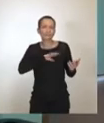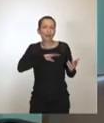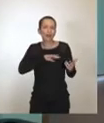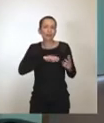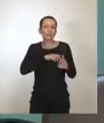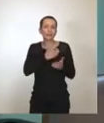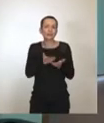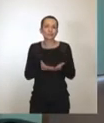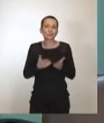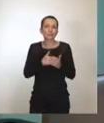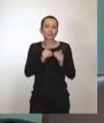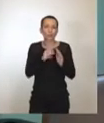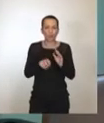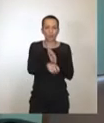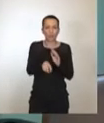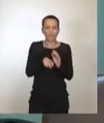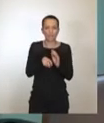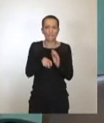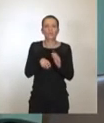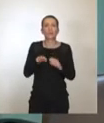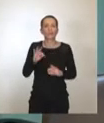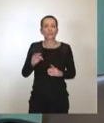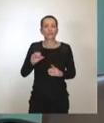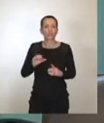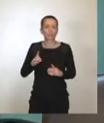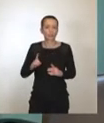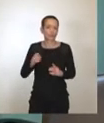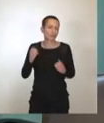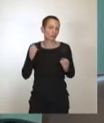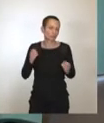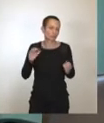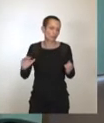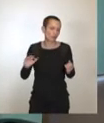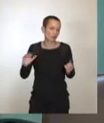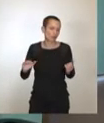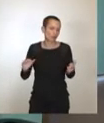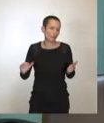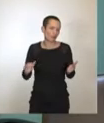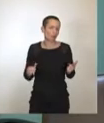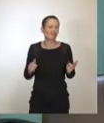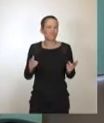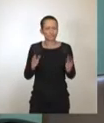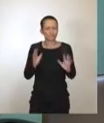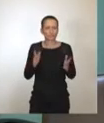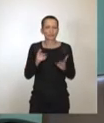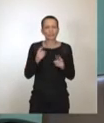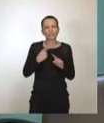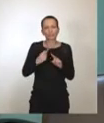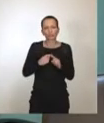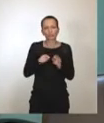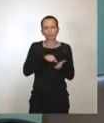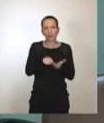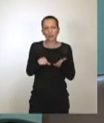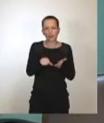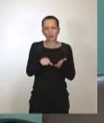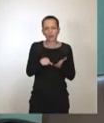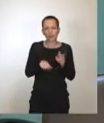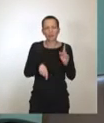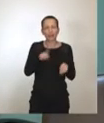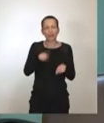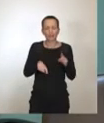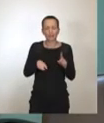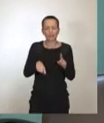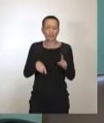confinements et du recours au TAD, beaucoup d'éléments variables de paye qui ont été moins importants que